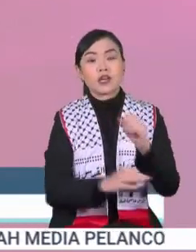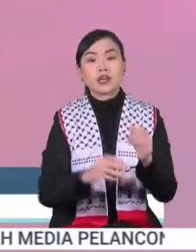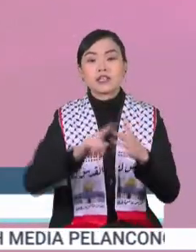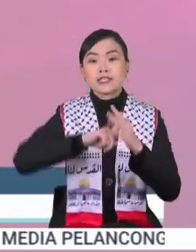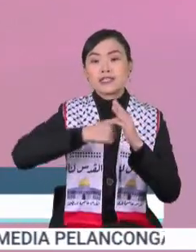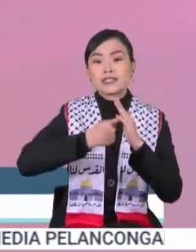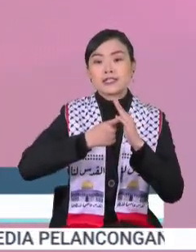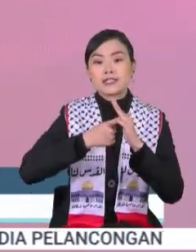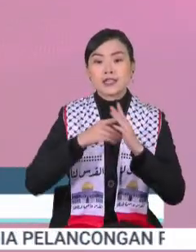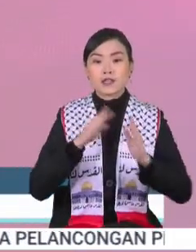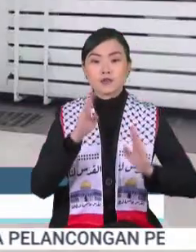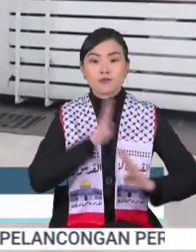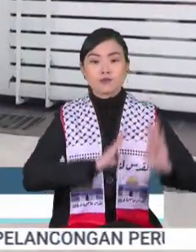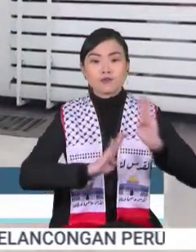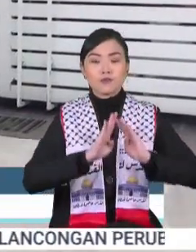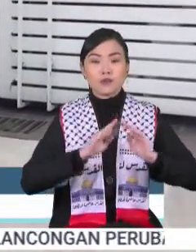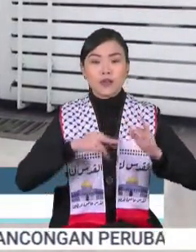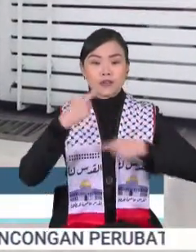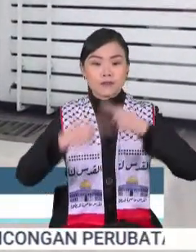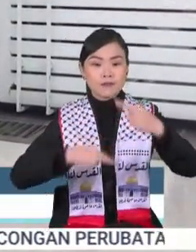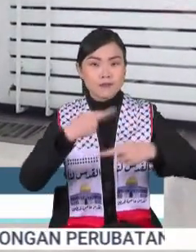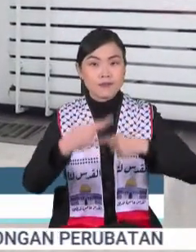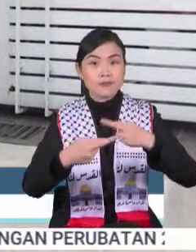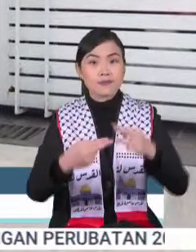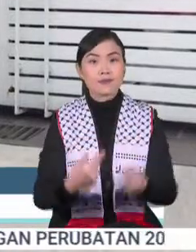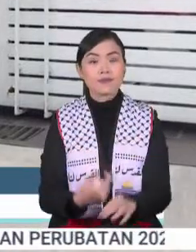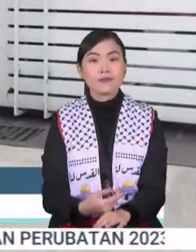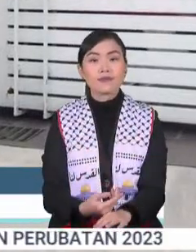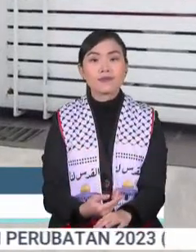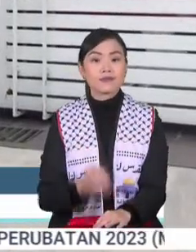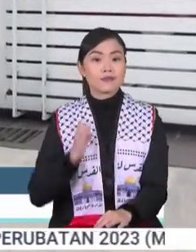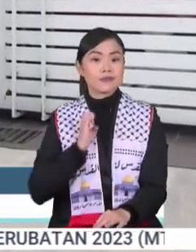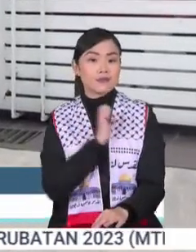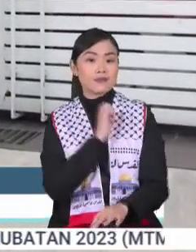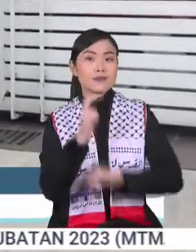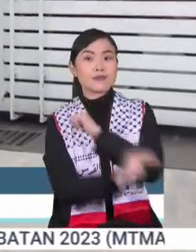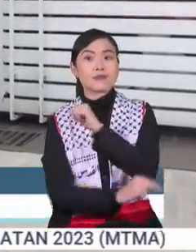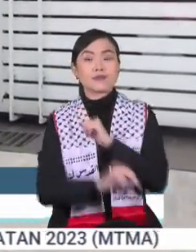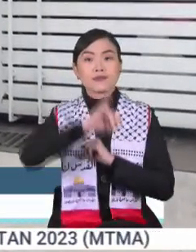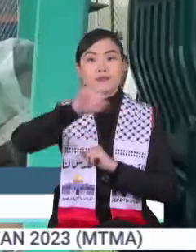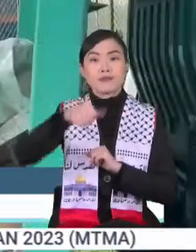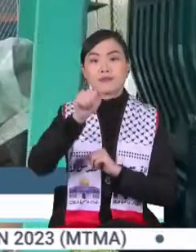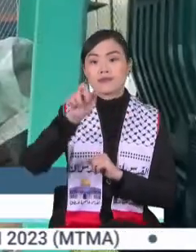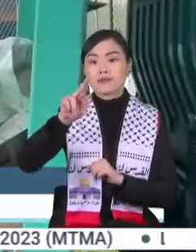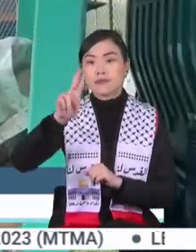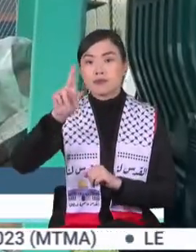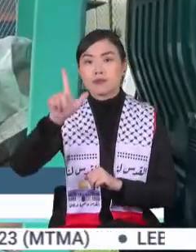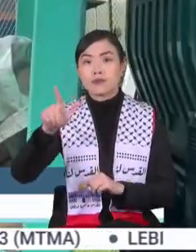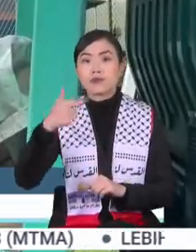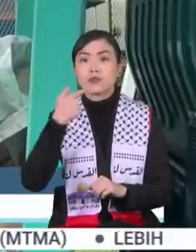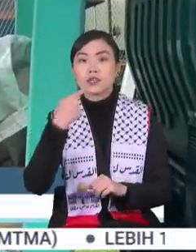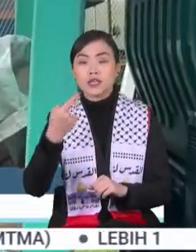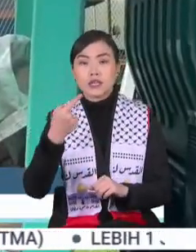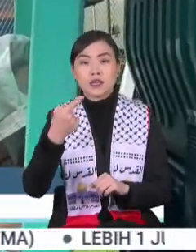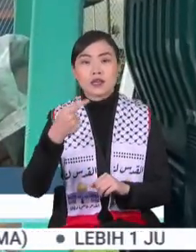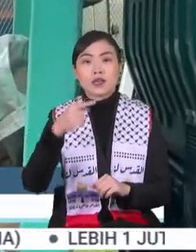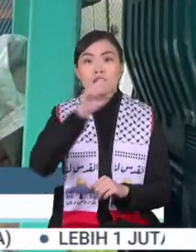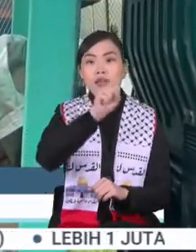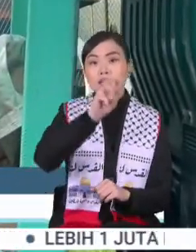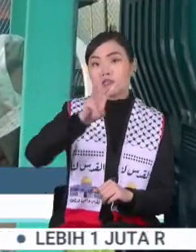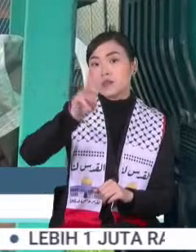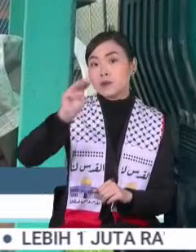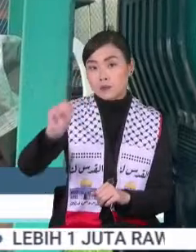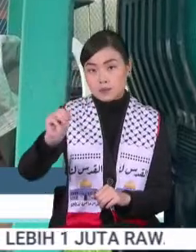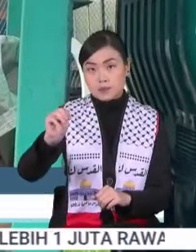dari peringkat akar umbi menurut exco Negeri jrul Kumar pihaknya bersama Syarikat konsesi Southern waste